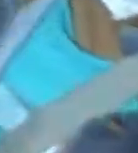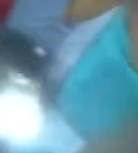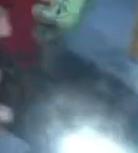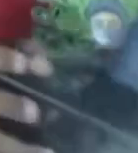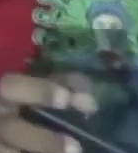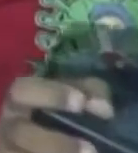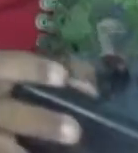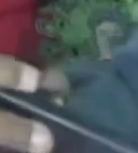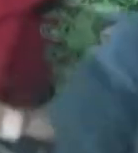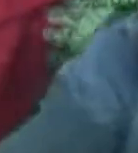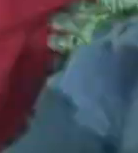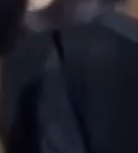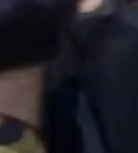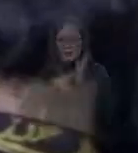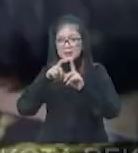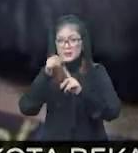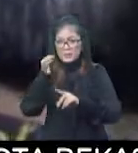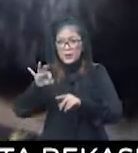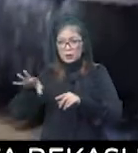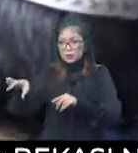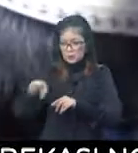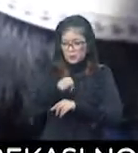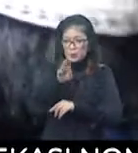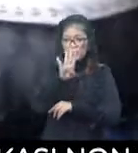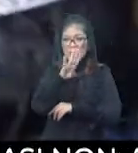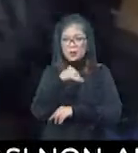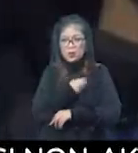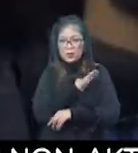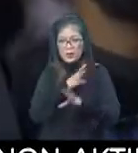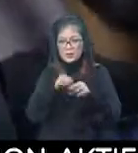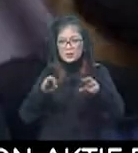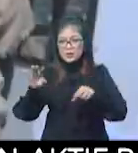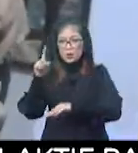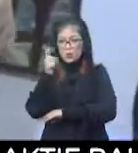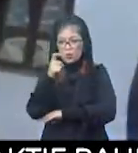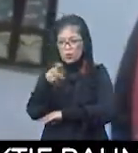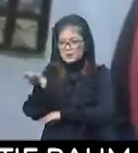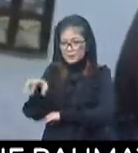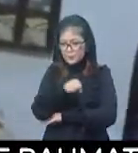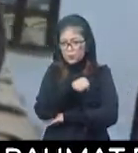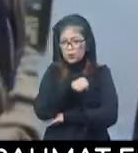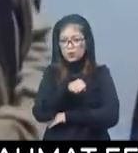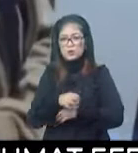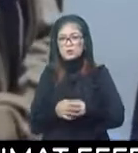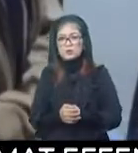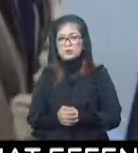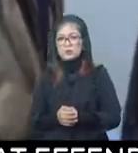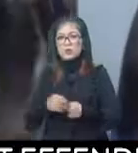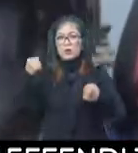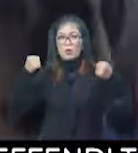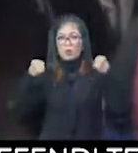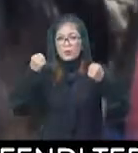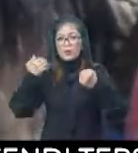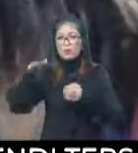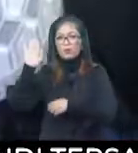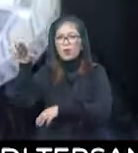Prasetyo baru saja menjemput 4 korban lainnya yang bekerja di Bogor, Jawa Barat. Rombongan minibus ini hendak mudik ke